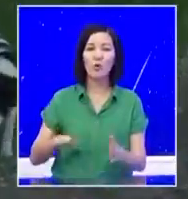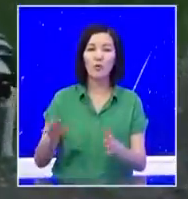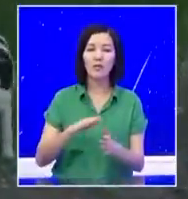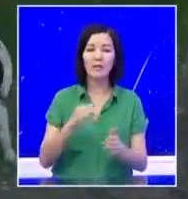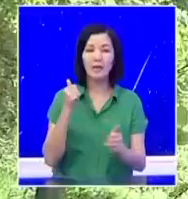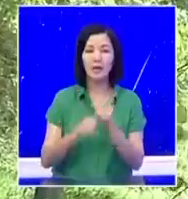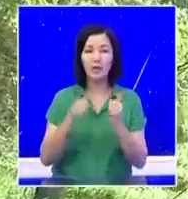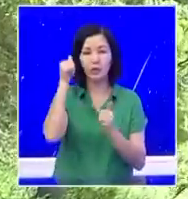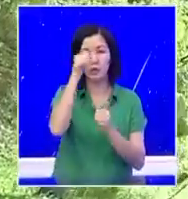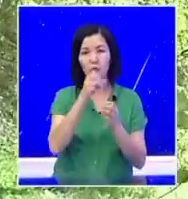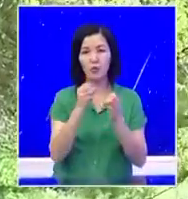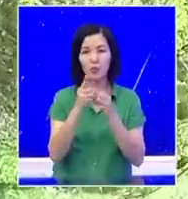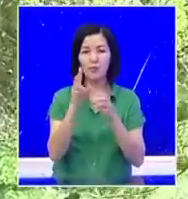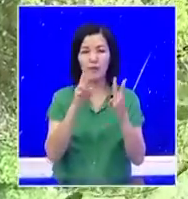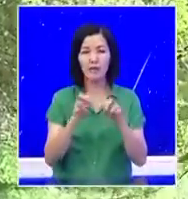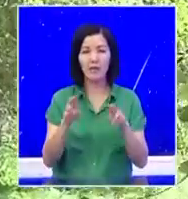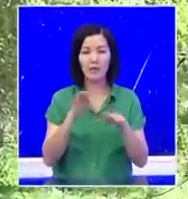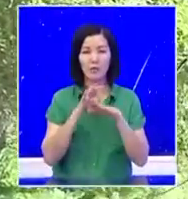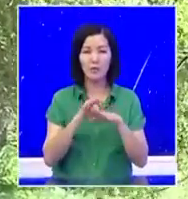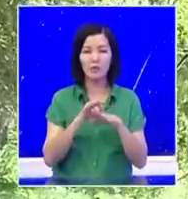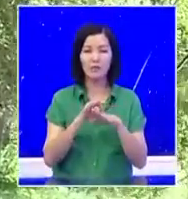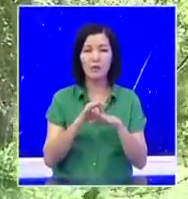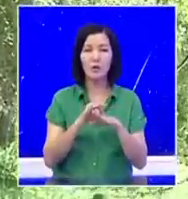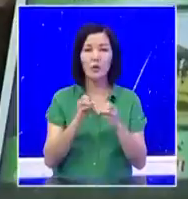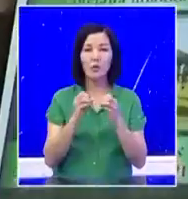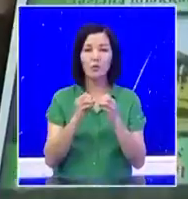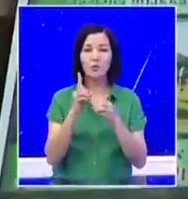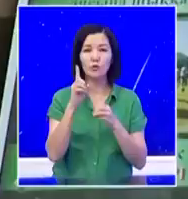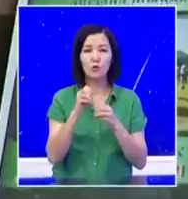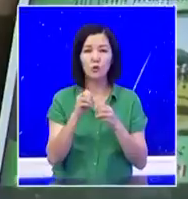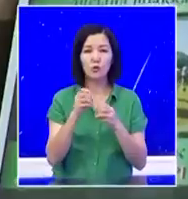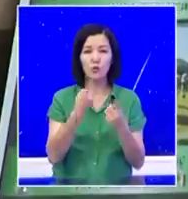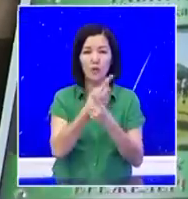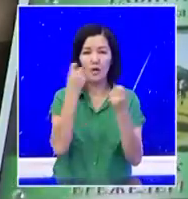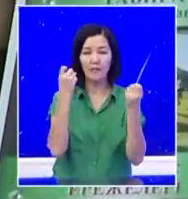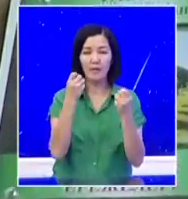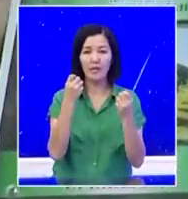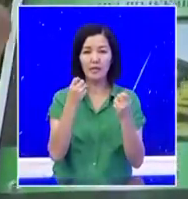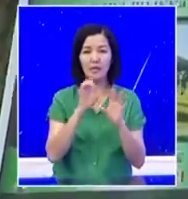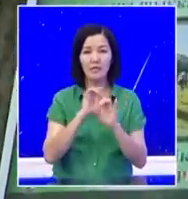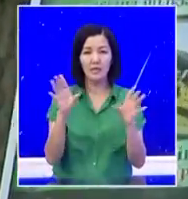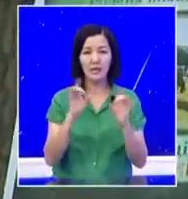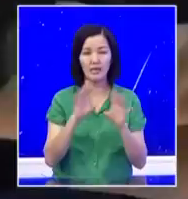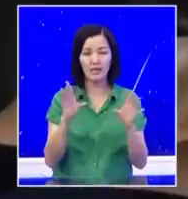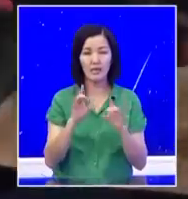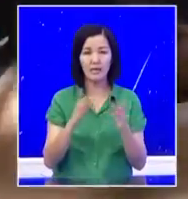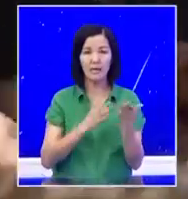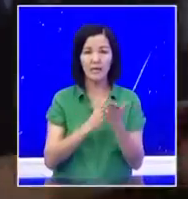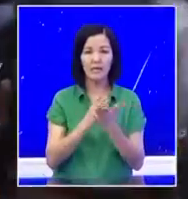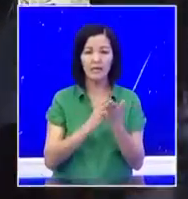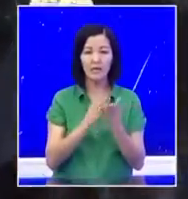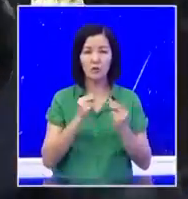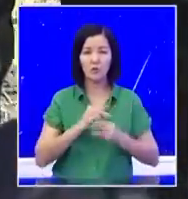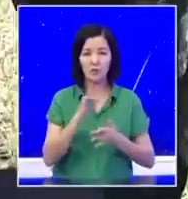бағытта 11 рейд өтіп, 55 дана тақтайша мен 100-ге жуық ақпараттық парақ таратылған. Қызметкерлер бұл